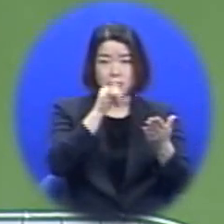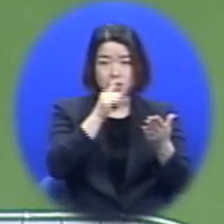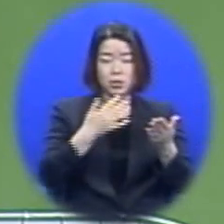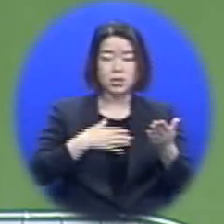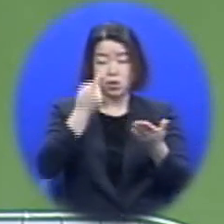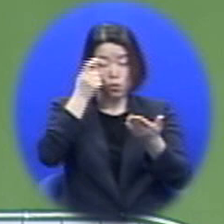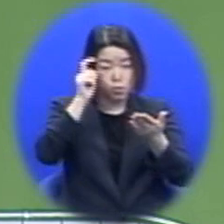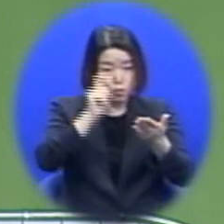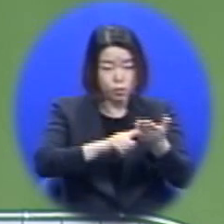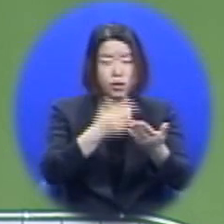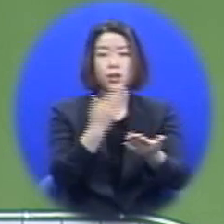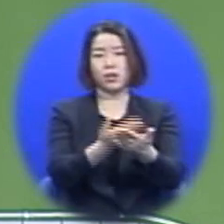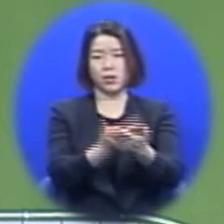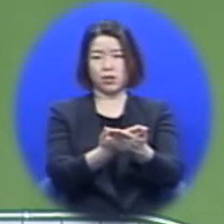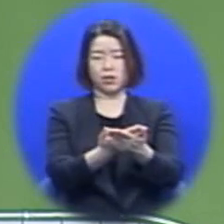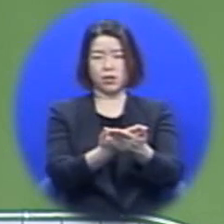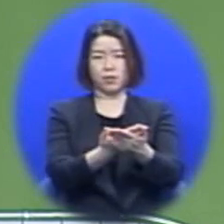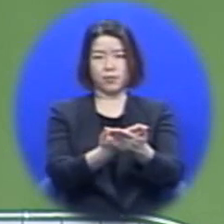뜨이게 해주세요.